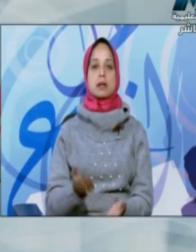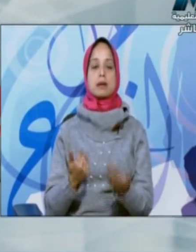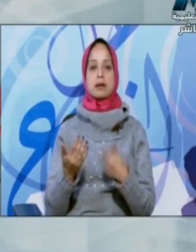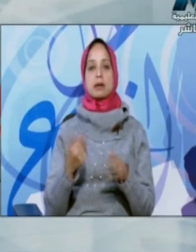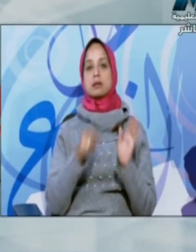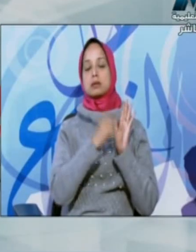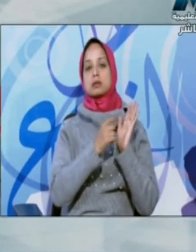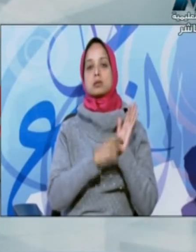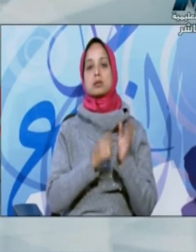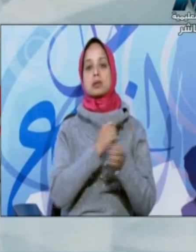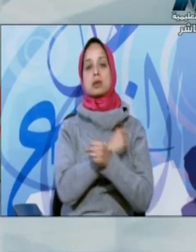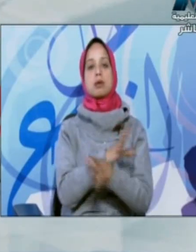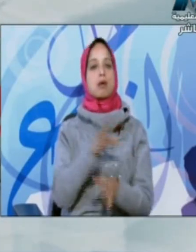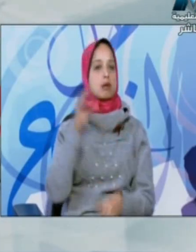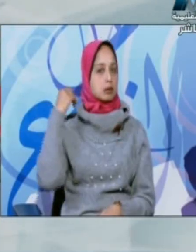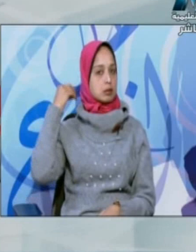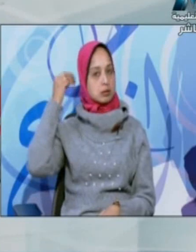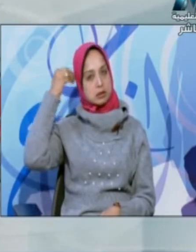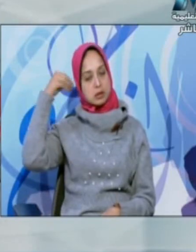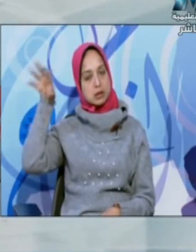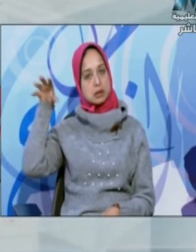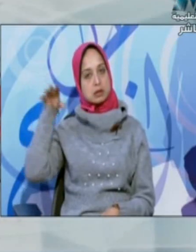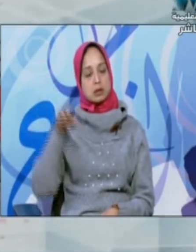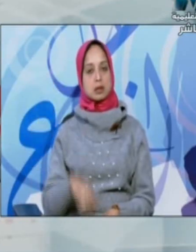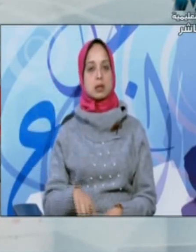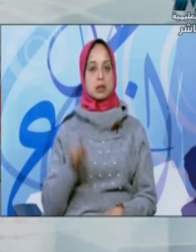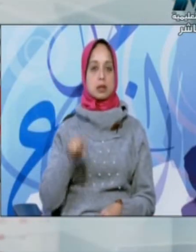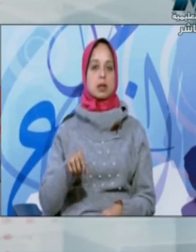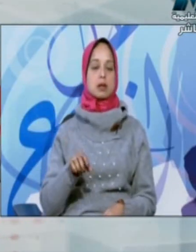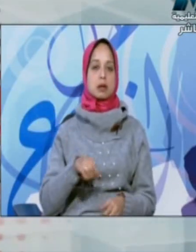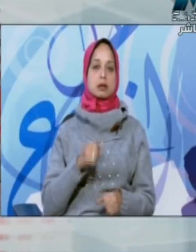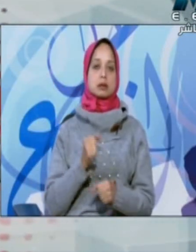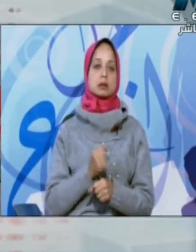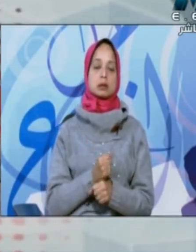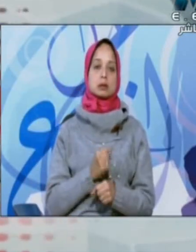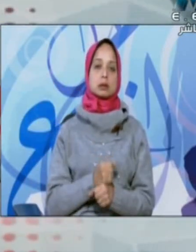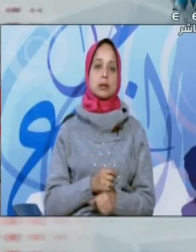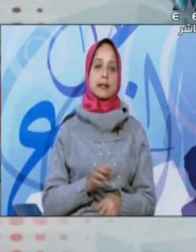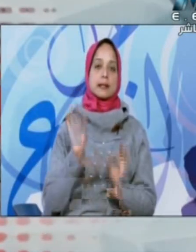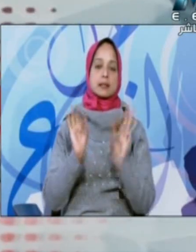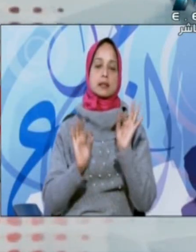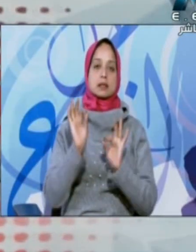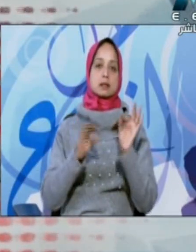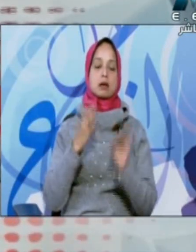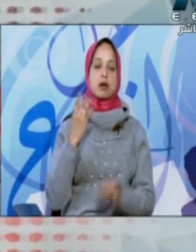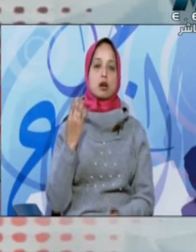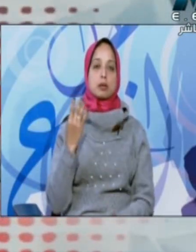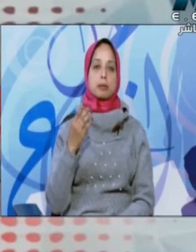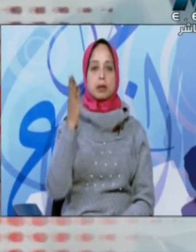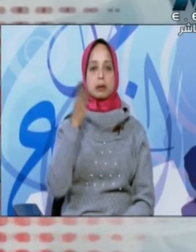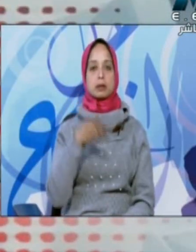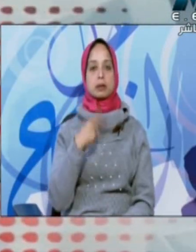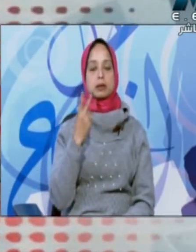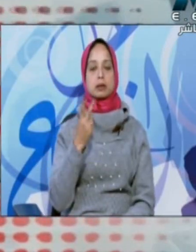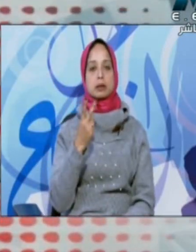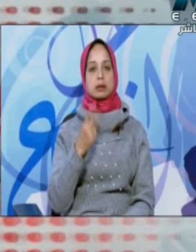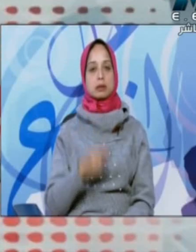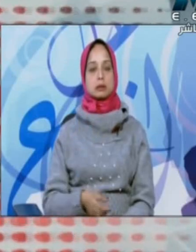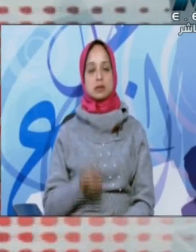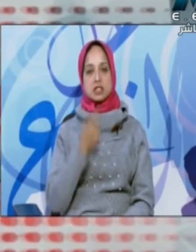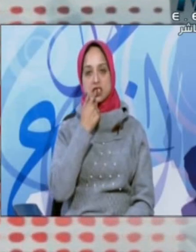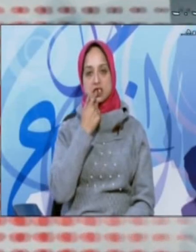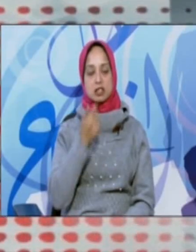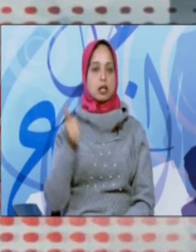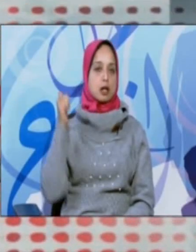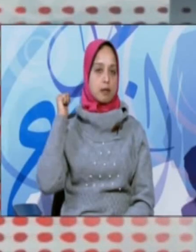الاستقلال. ده طبعا بالنسبه للوضع السياسي اللي حصل في 4 فبراير. طيب السنه اللي فاتت